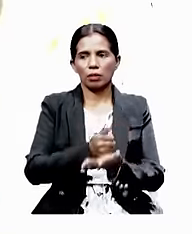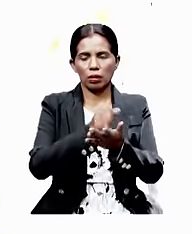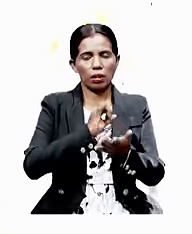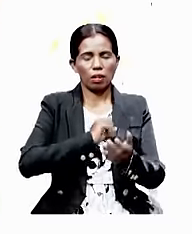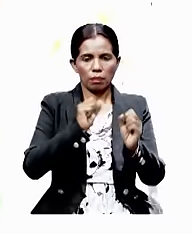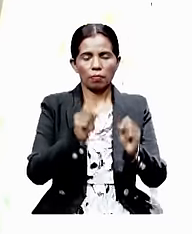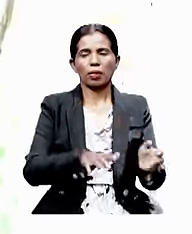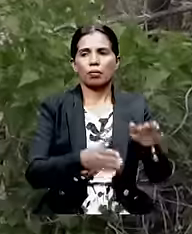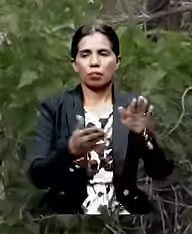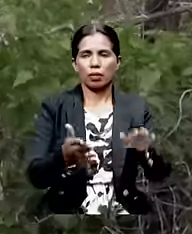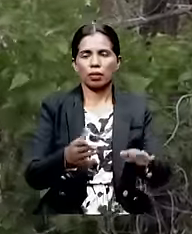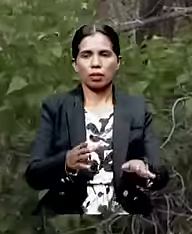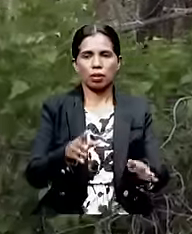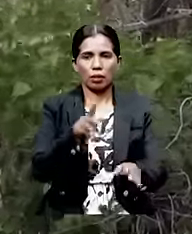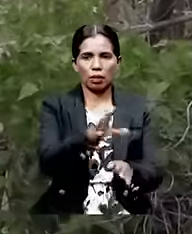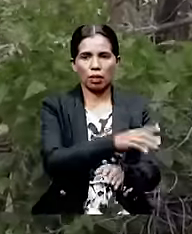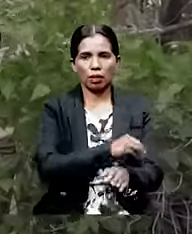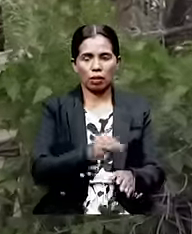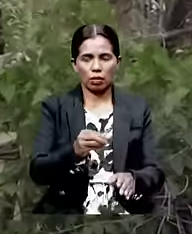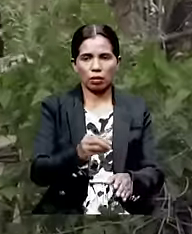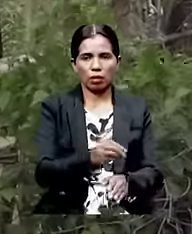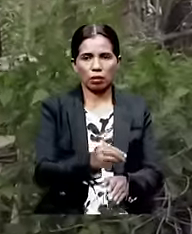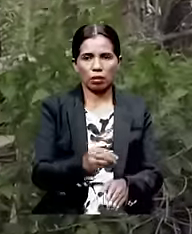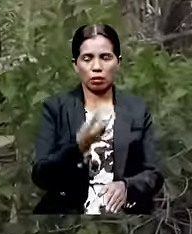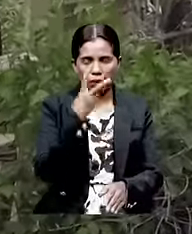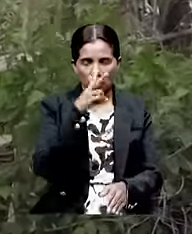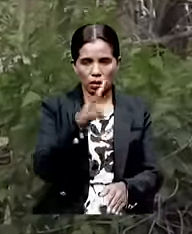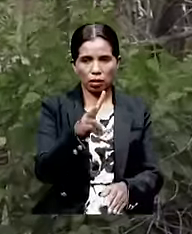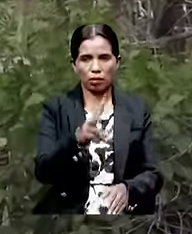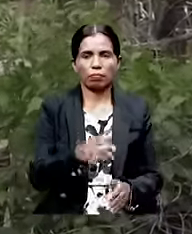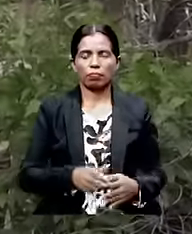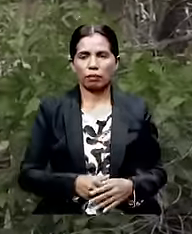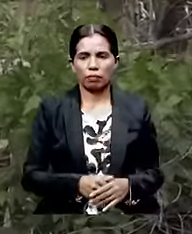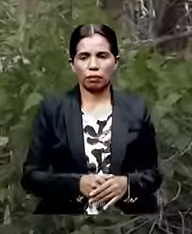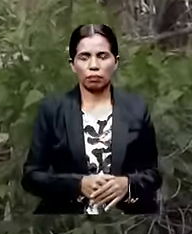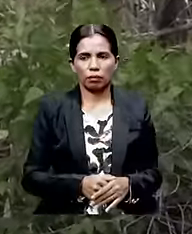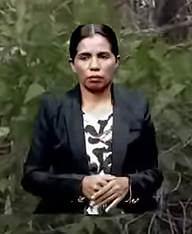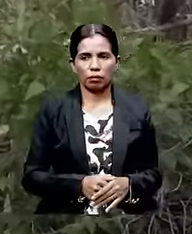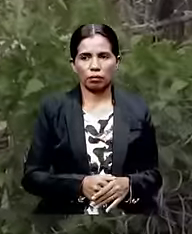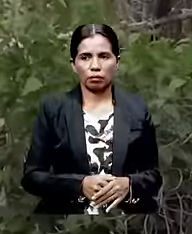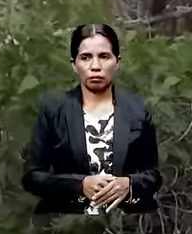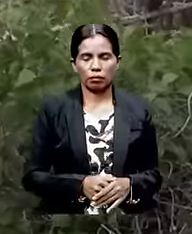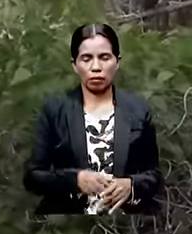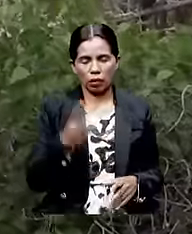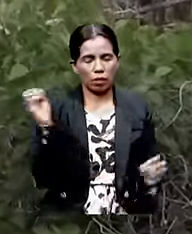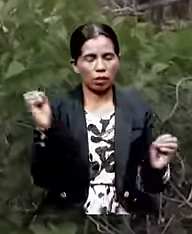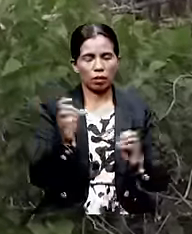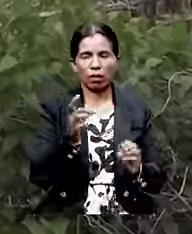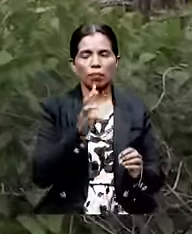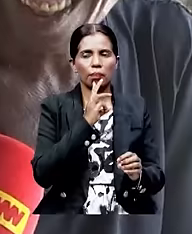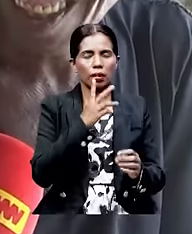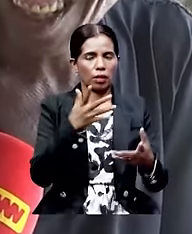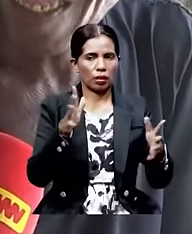kala mai au sai mai na kuku na tenke velen oralam pra tu na sai ve Daya be, daya. Ah, usah lampar